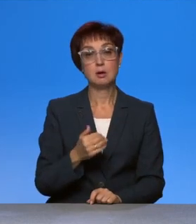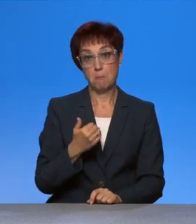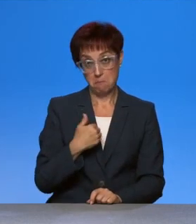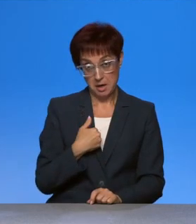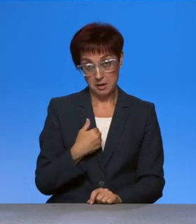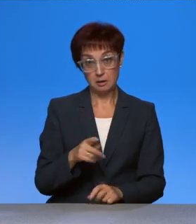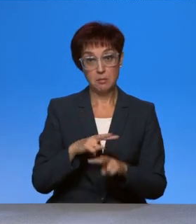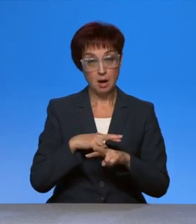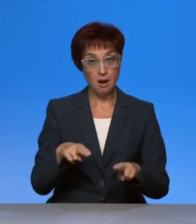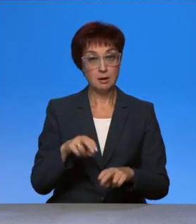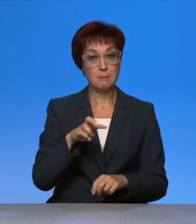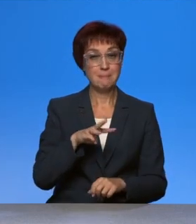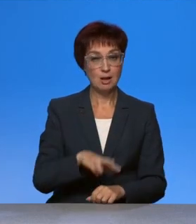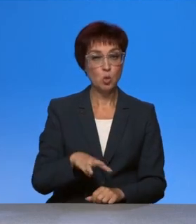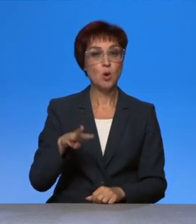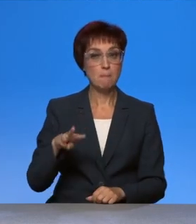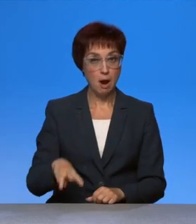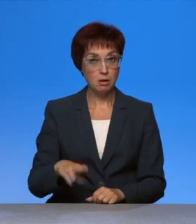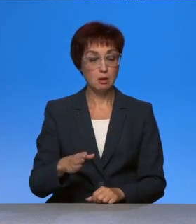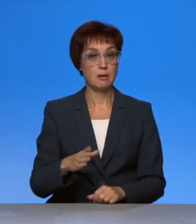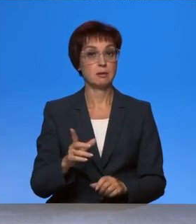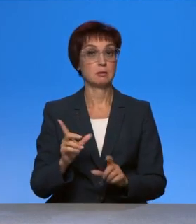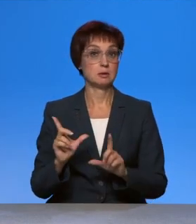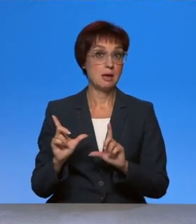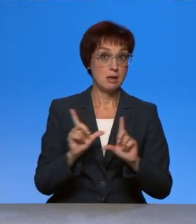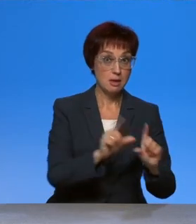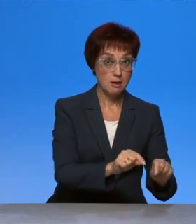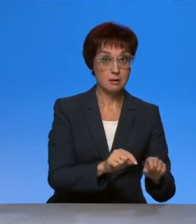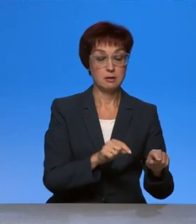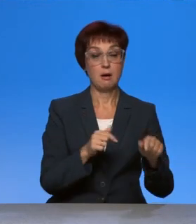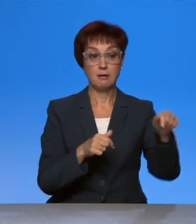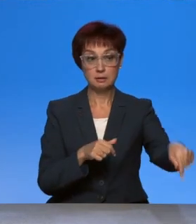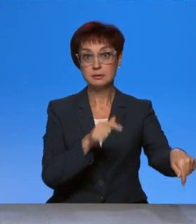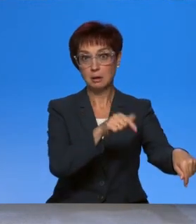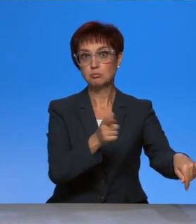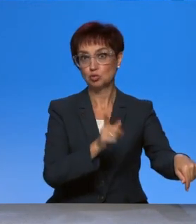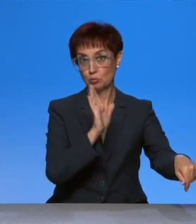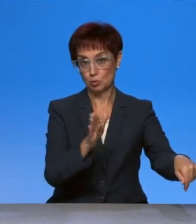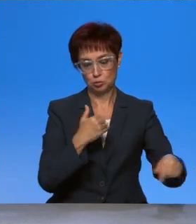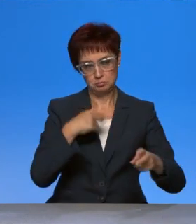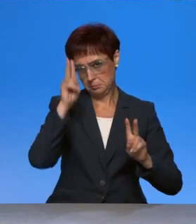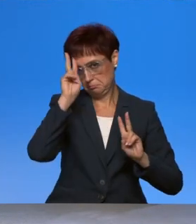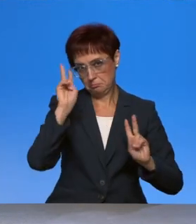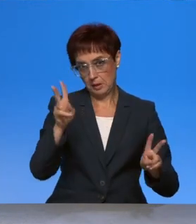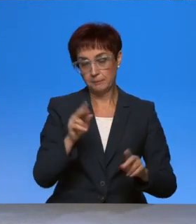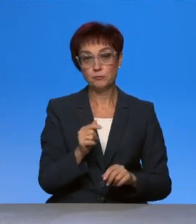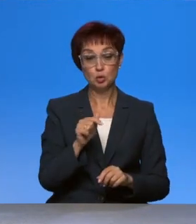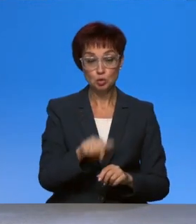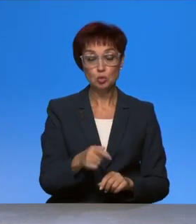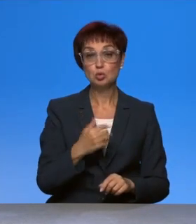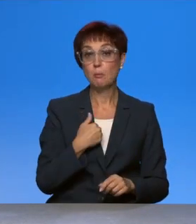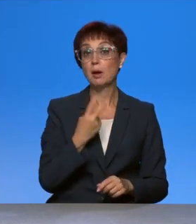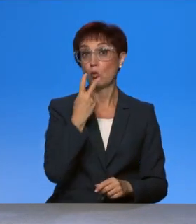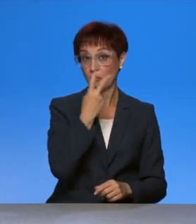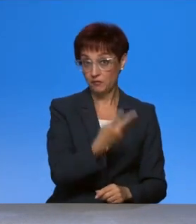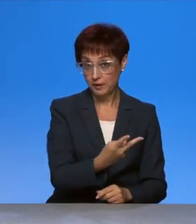не зная куда. И вот то, что мы увидели и встречу, и их быт, и жизнь, это то, что, в принципе, нас подвигало